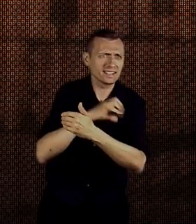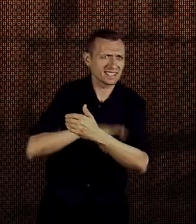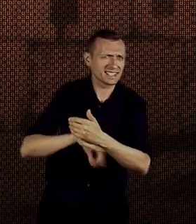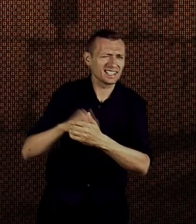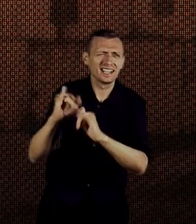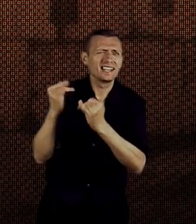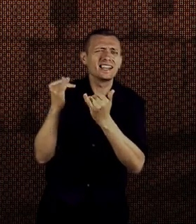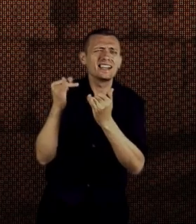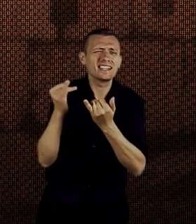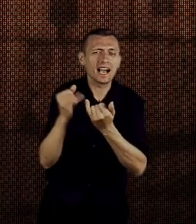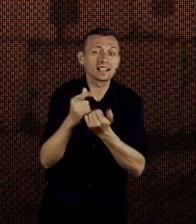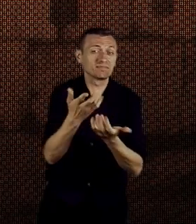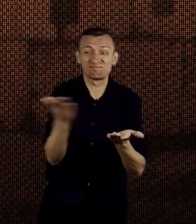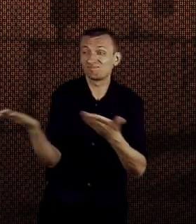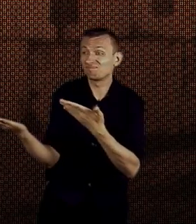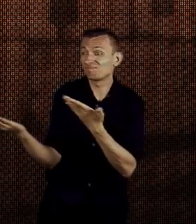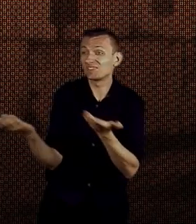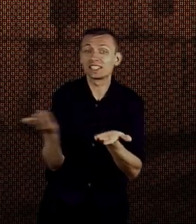Boga.